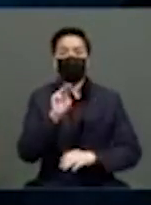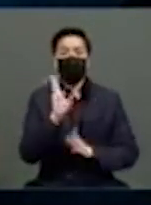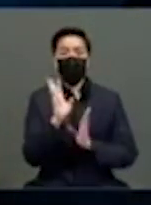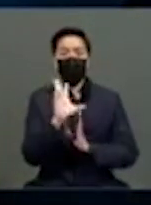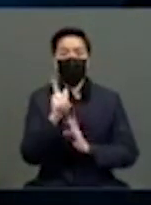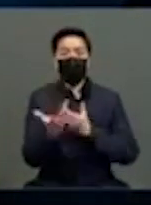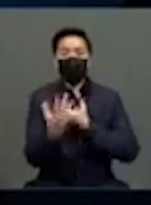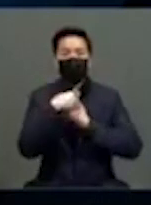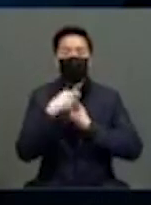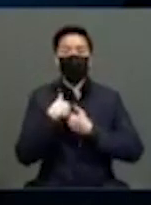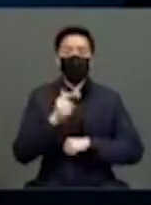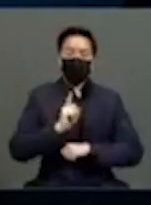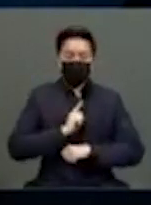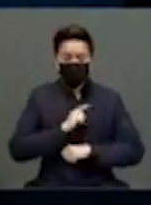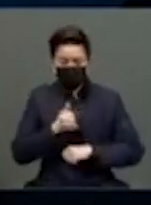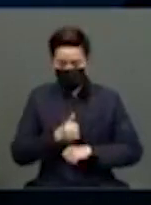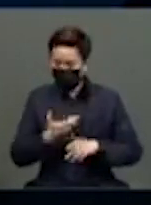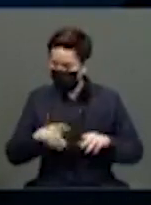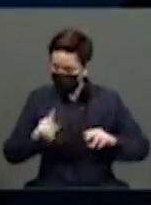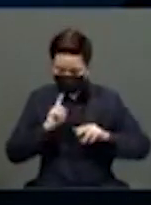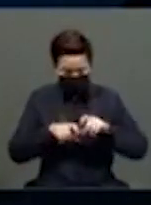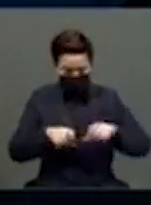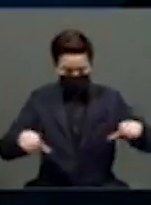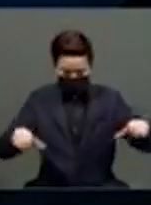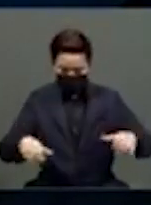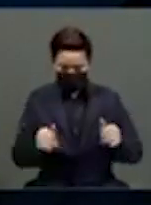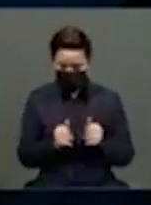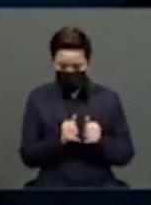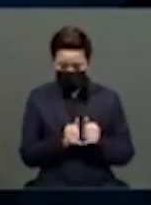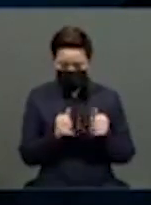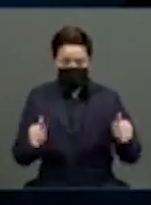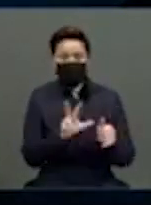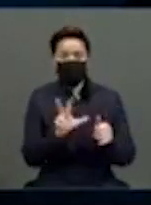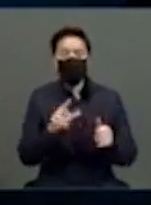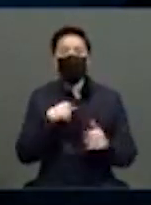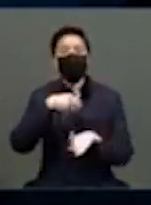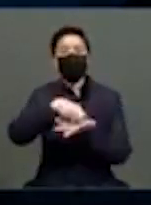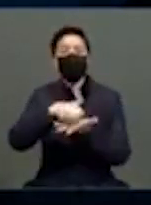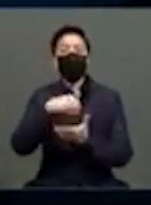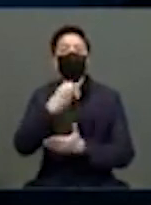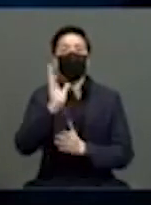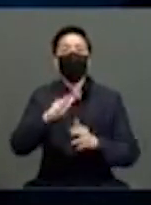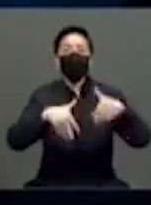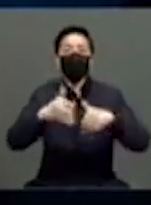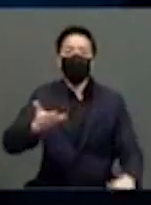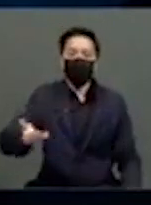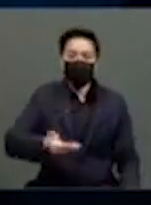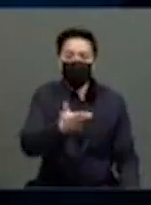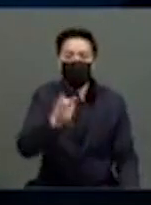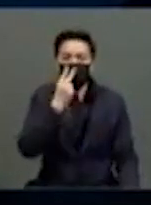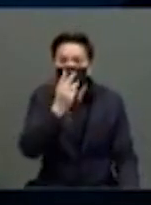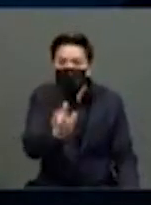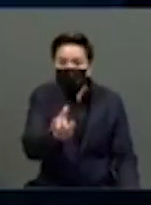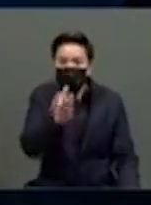สมช.นะครับก็ได้มาได้นำทีมนี้มาโดยได้นำเรียนกับพี่น้องประชาชนว่าก็